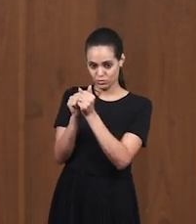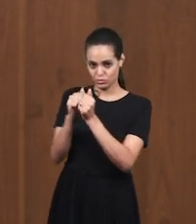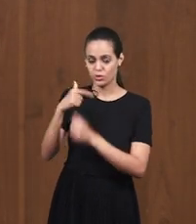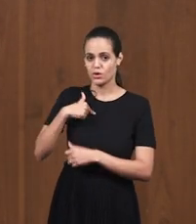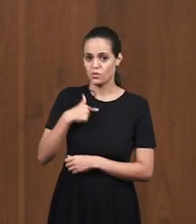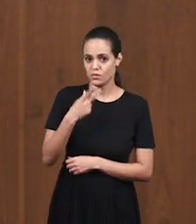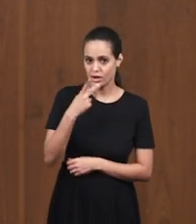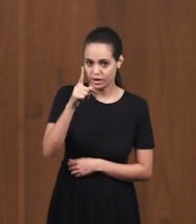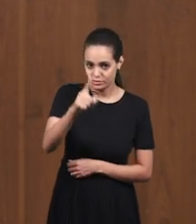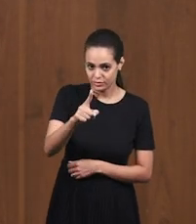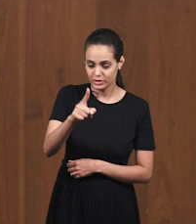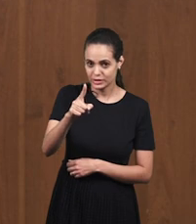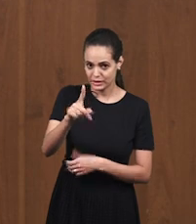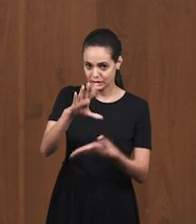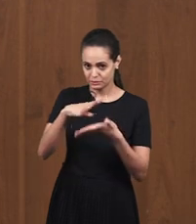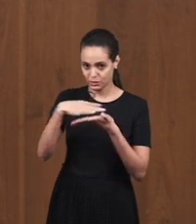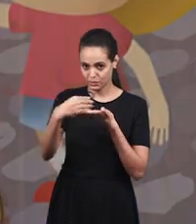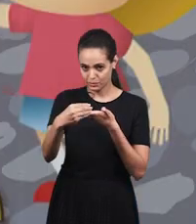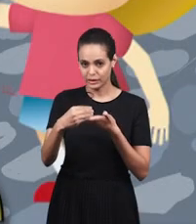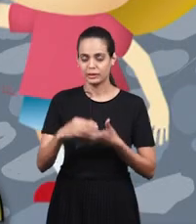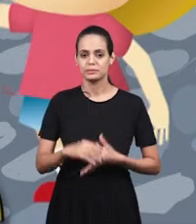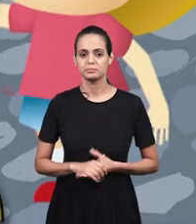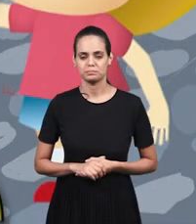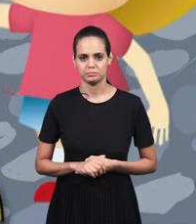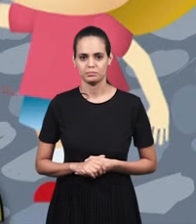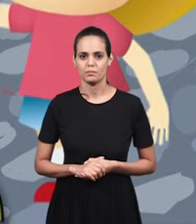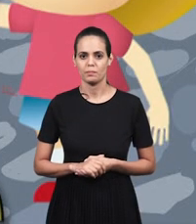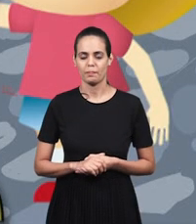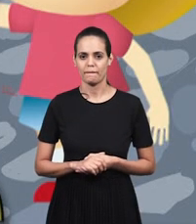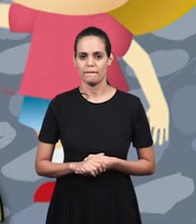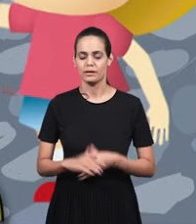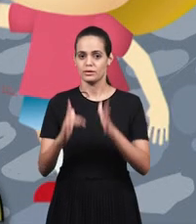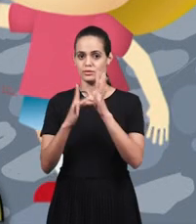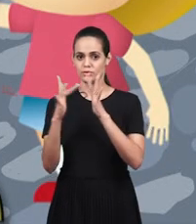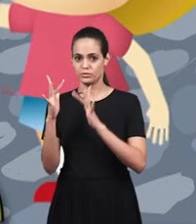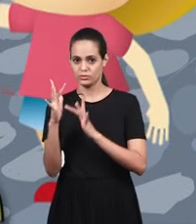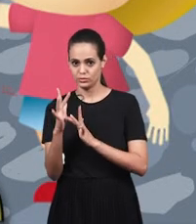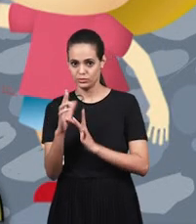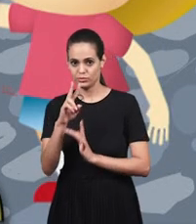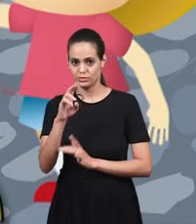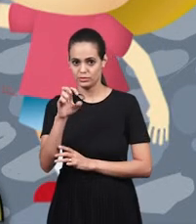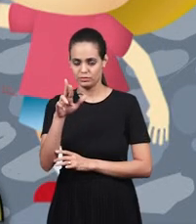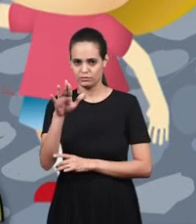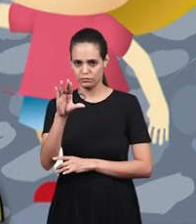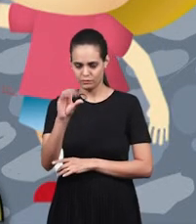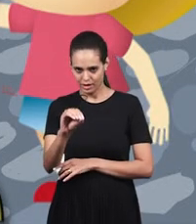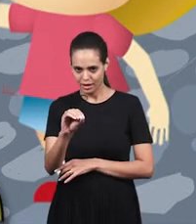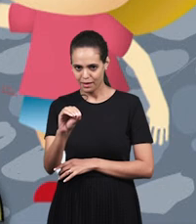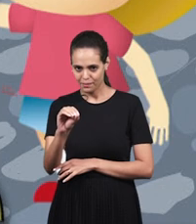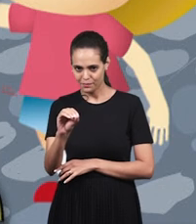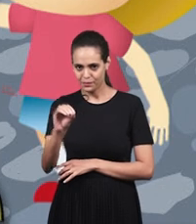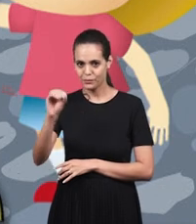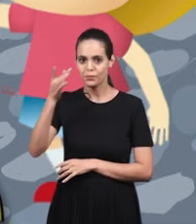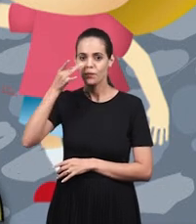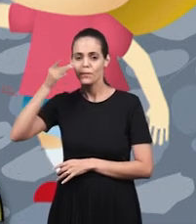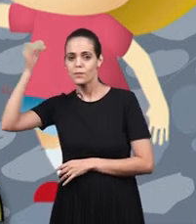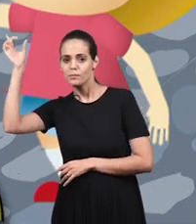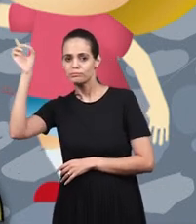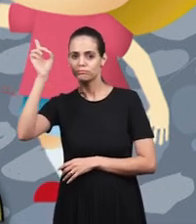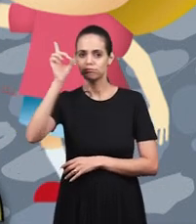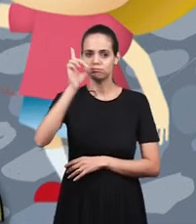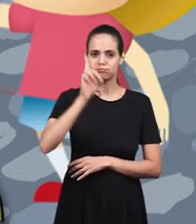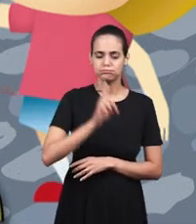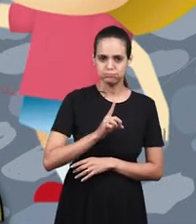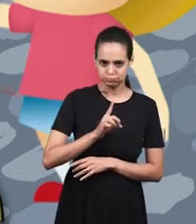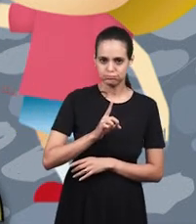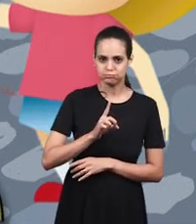со мною. «И Слово стало плотью и обитало с нами, полное благодати